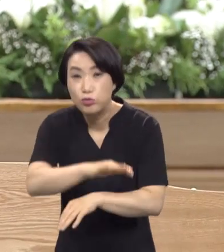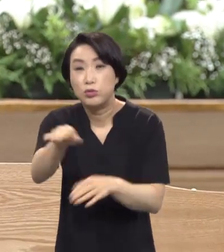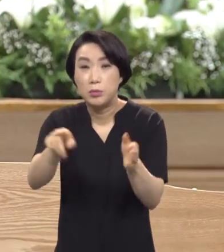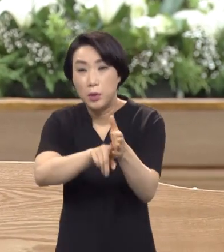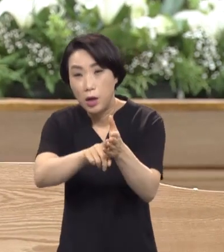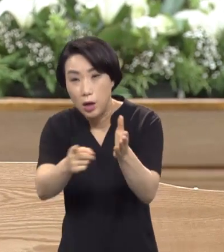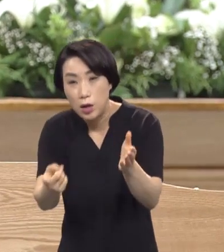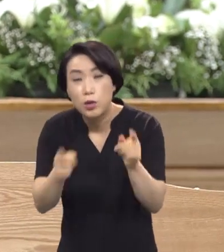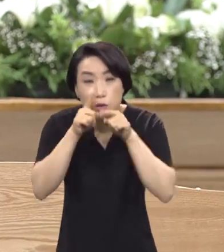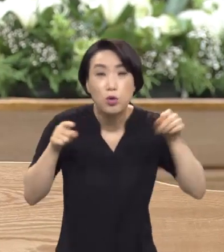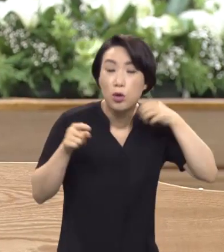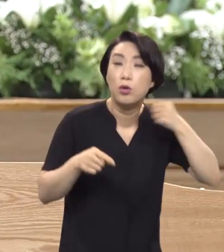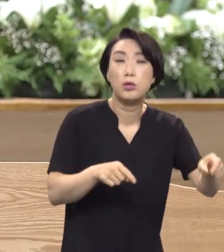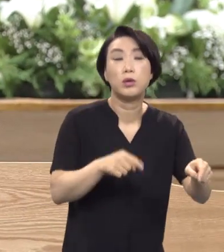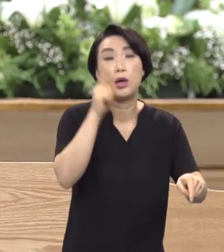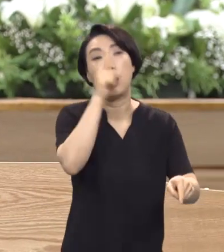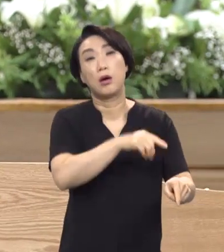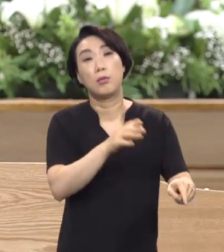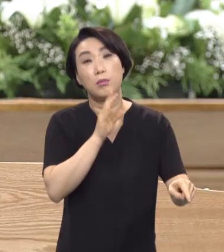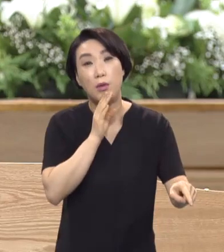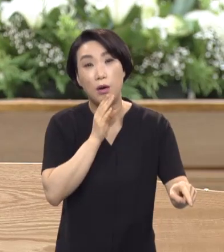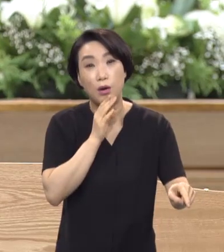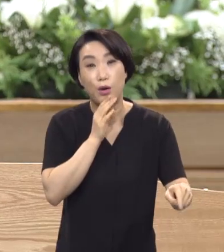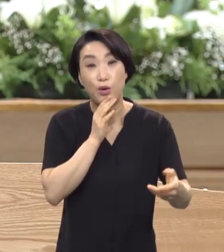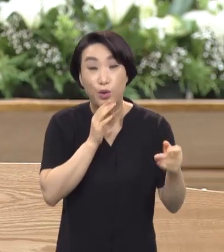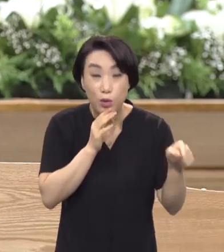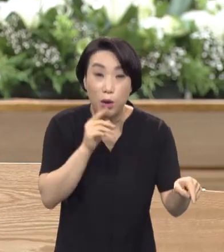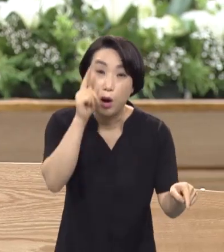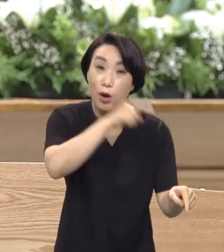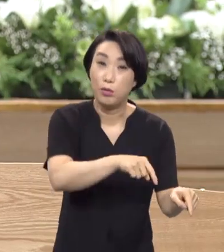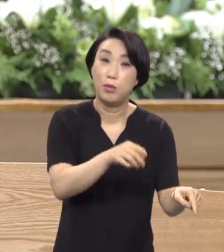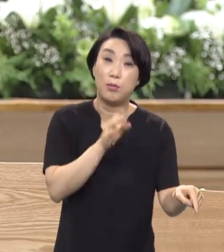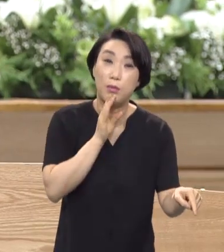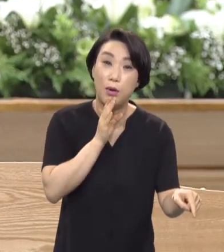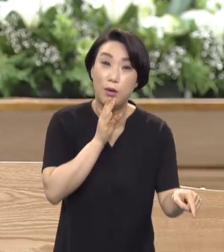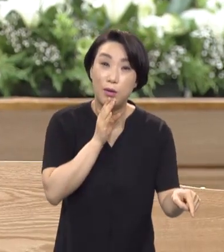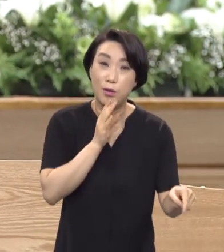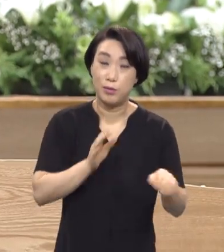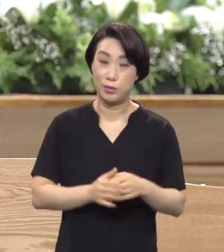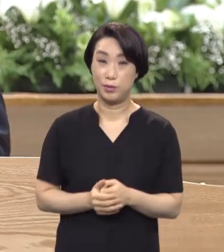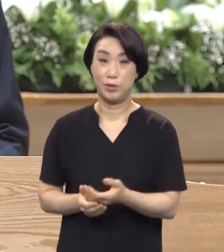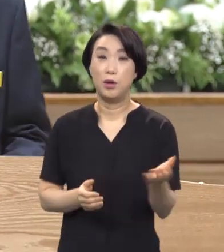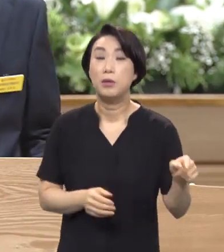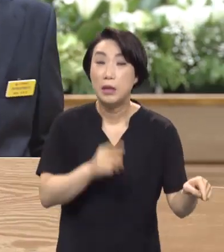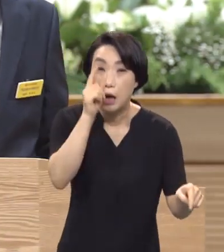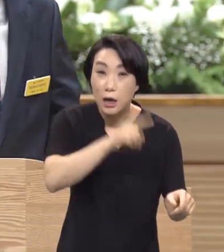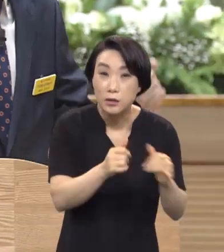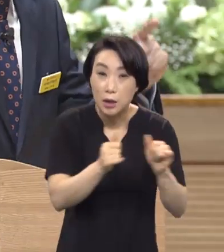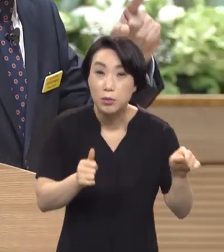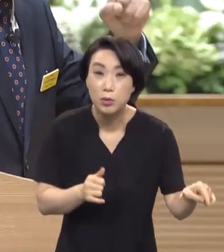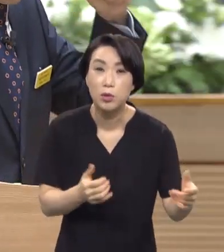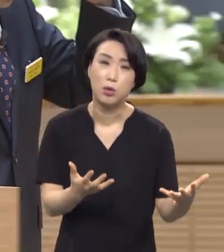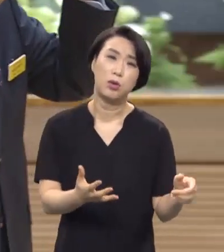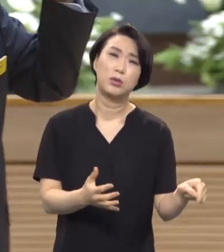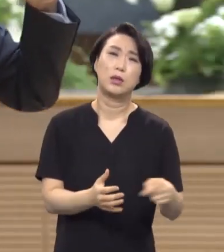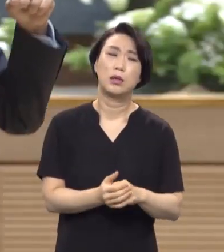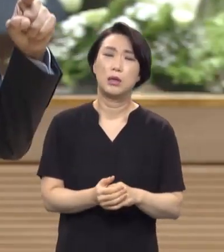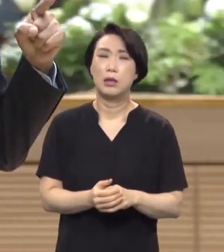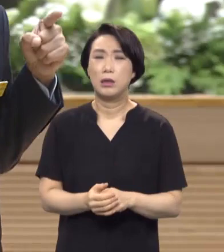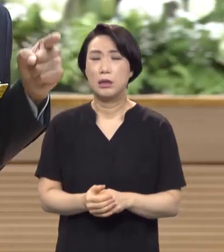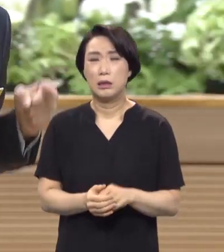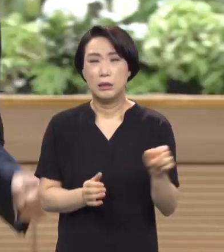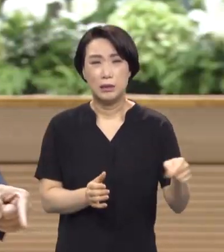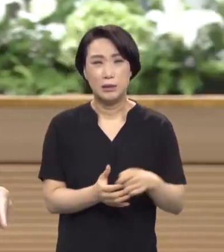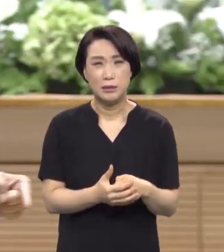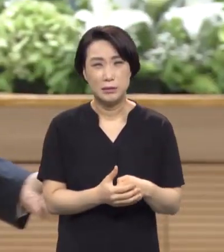제일 악한 사람 아니고 사람? 그게 악한 사람들이지. 이런 악한 사람들을 선한